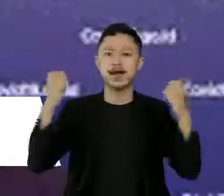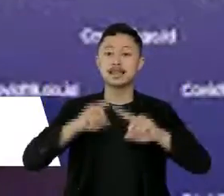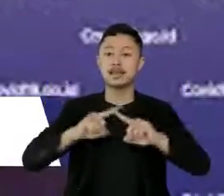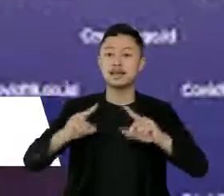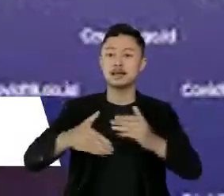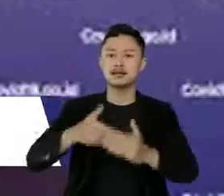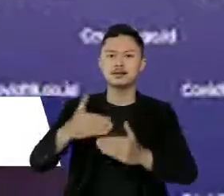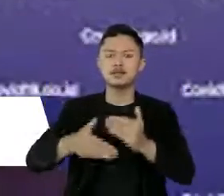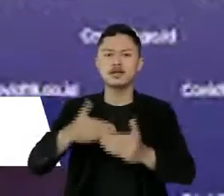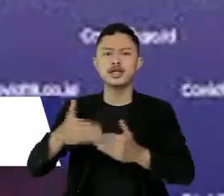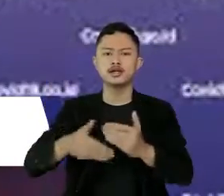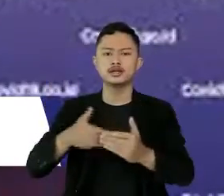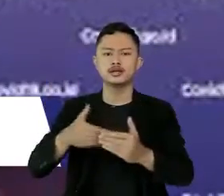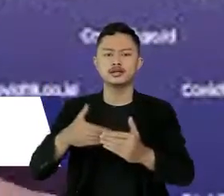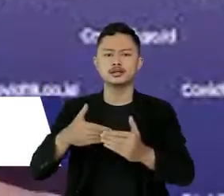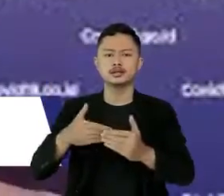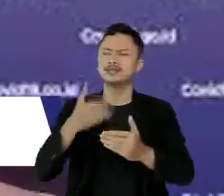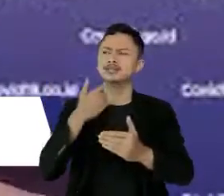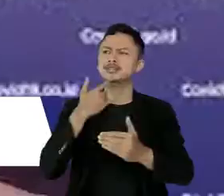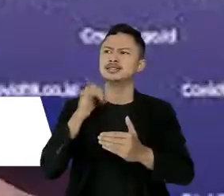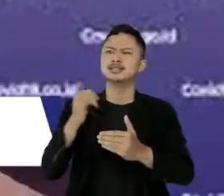tetapi kemudian